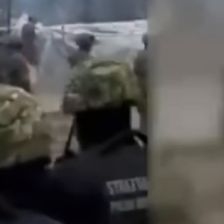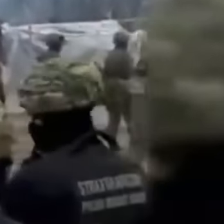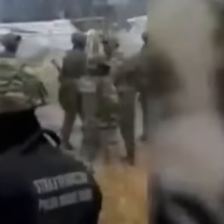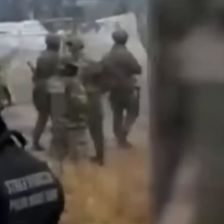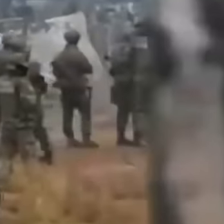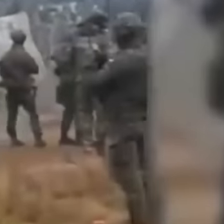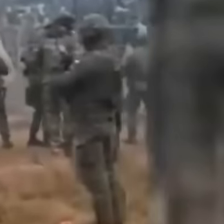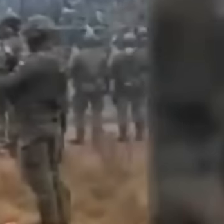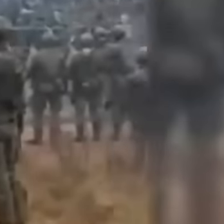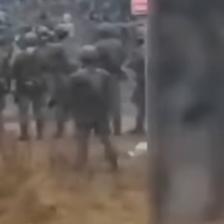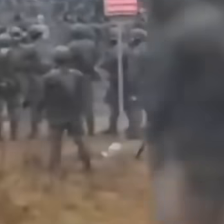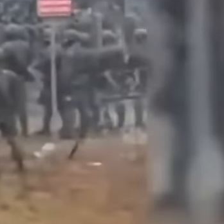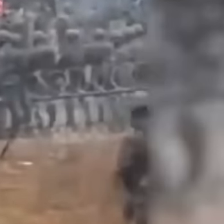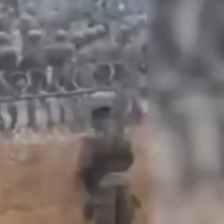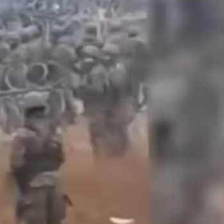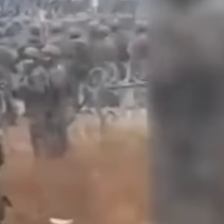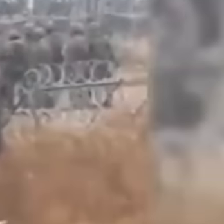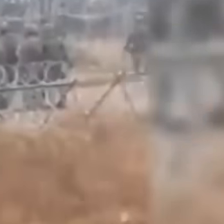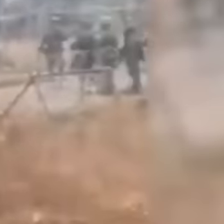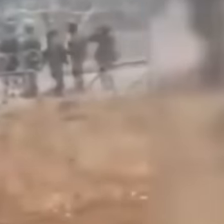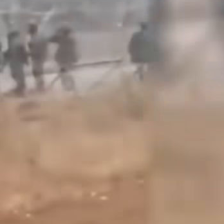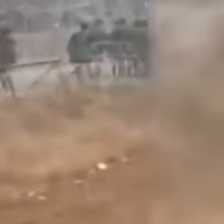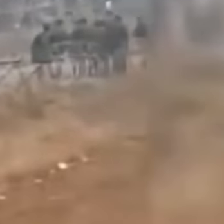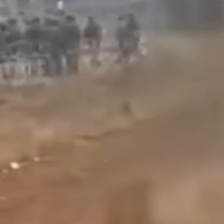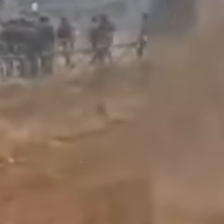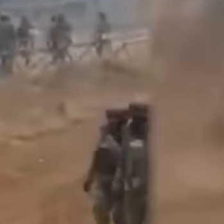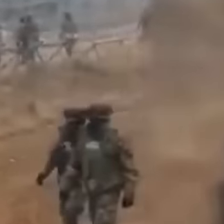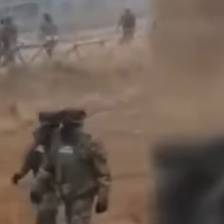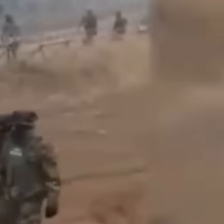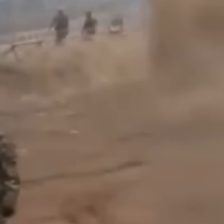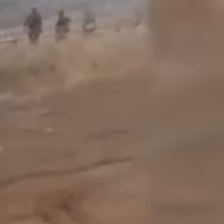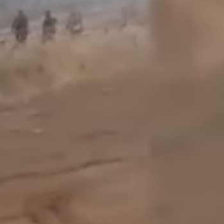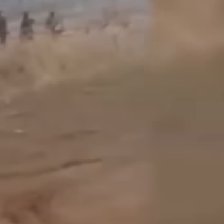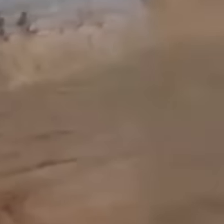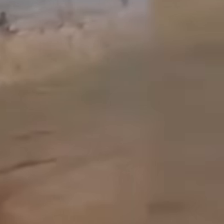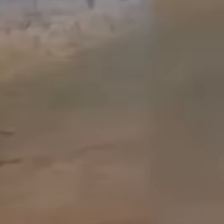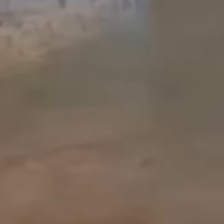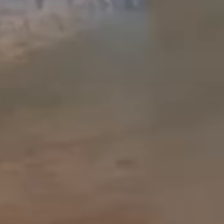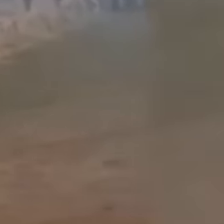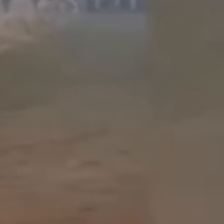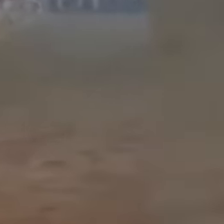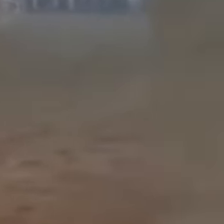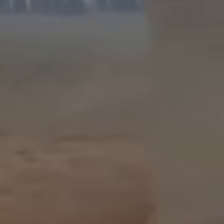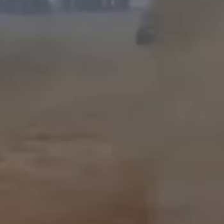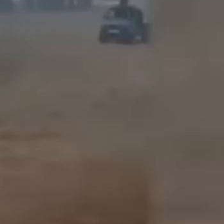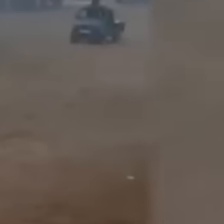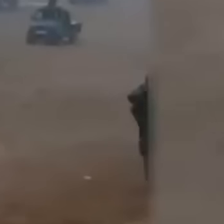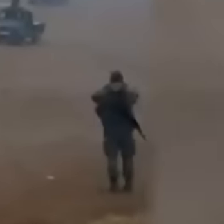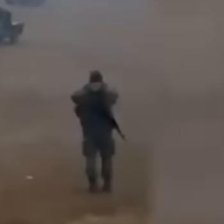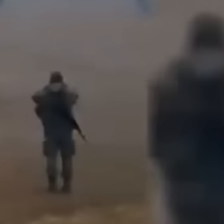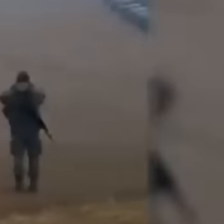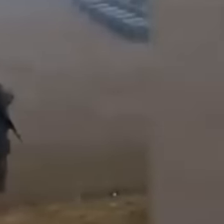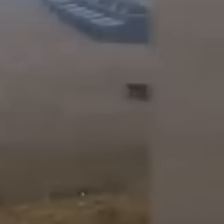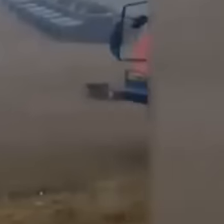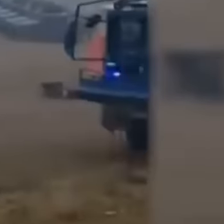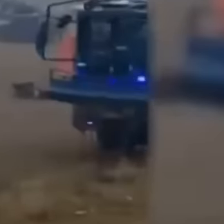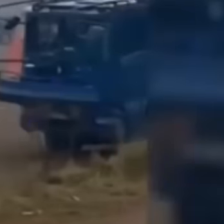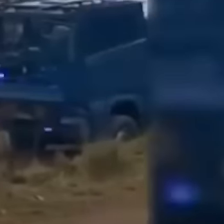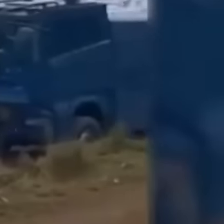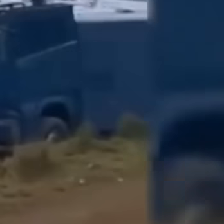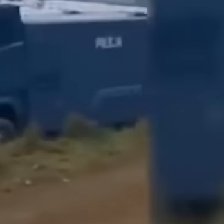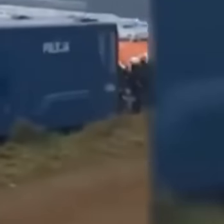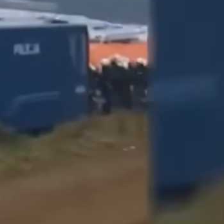złych ludzi jest mało, uwiedzionych jest bardzo dużo. Ale tych, którzy się obudzili i tych, którzy nie zasnęli, jest naprawdę dużo. I oni